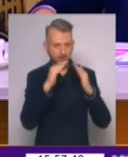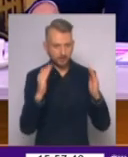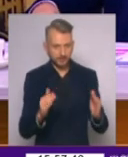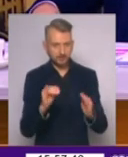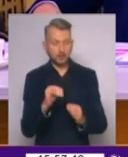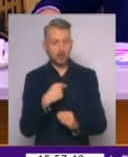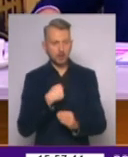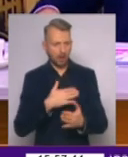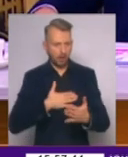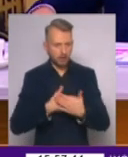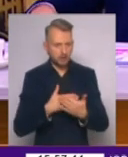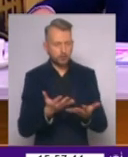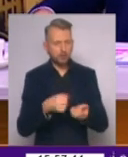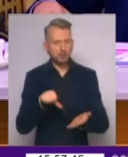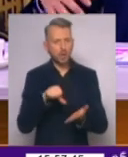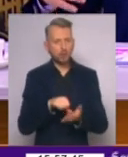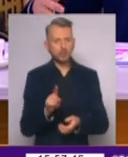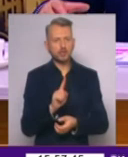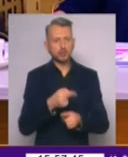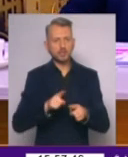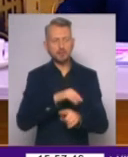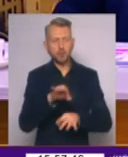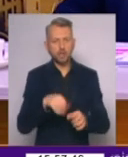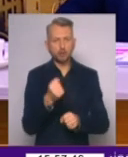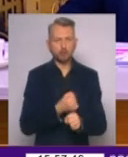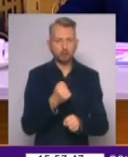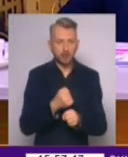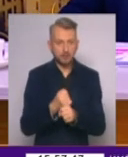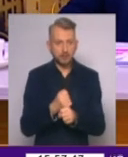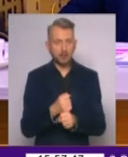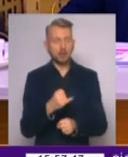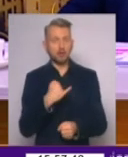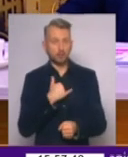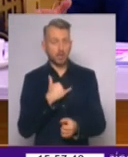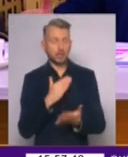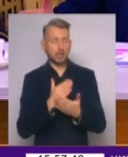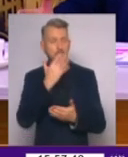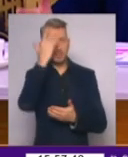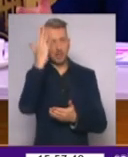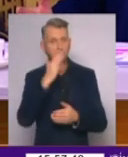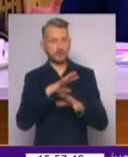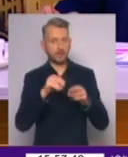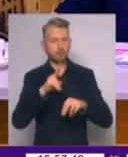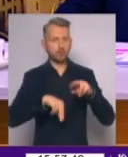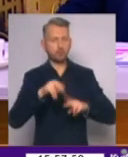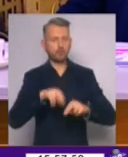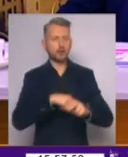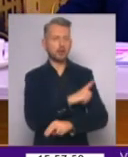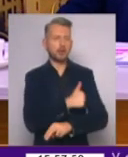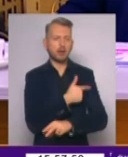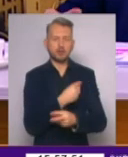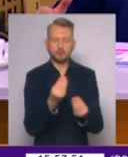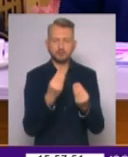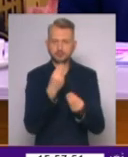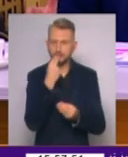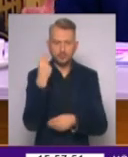вже активно приймаю участь для того, щоб цей проєкт розроблявся. І в мене мрія взагалі побудувати лікарню в Зірець, які б могли